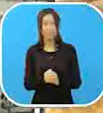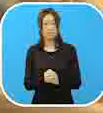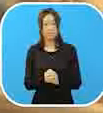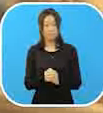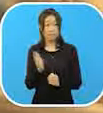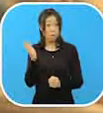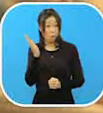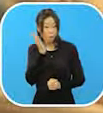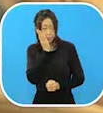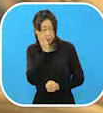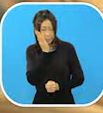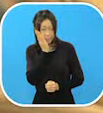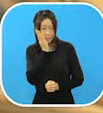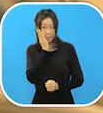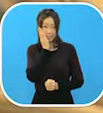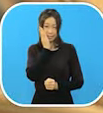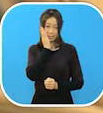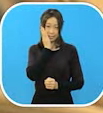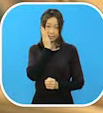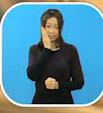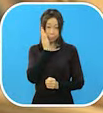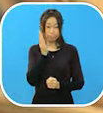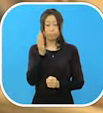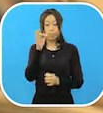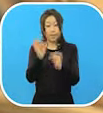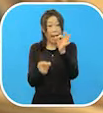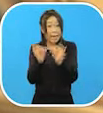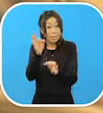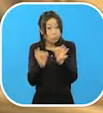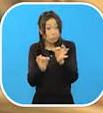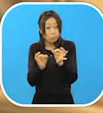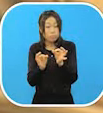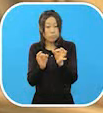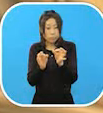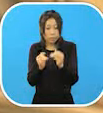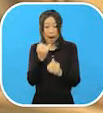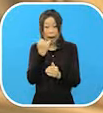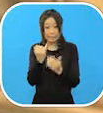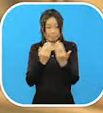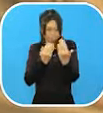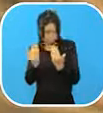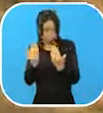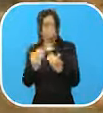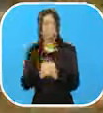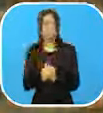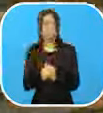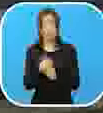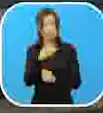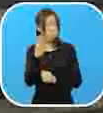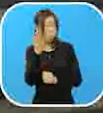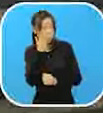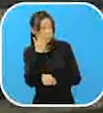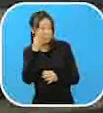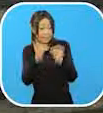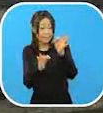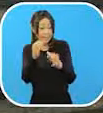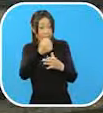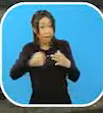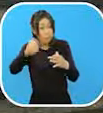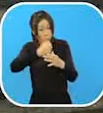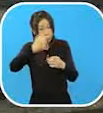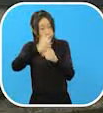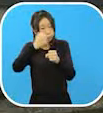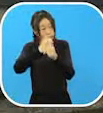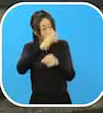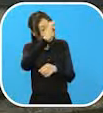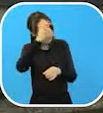うん、おいしい。大豆の存在感がすごいですね。このおいしい納豆を作っているところを